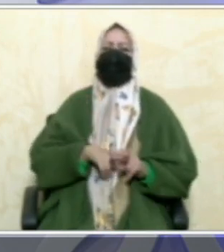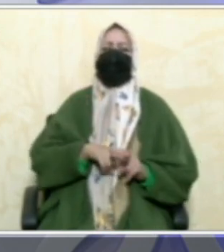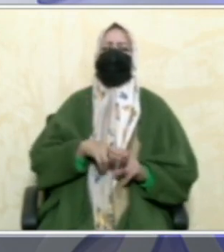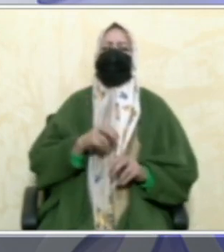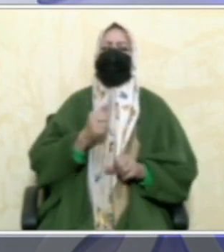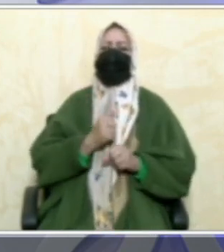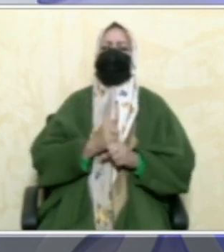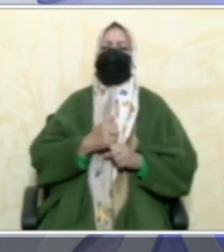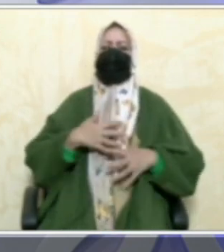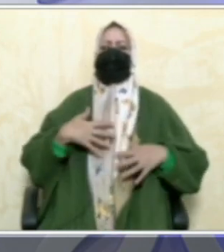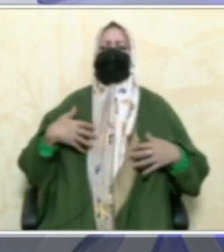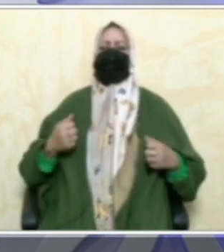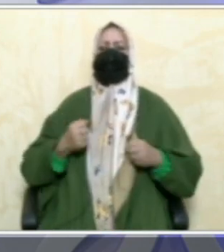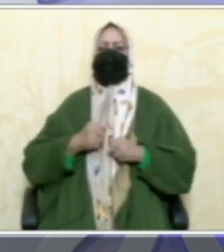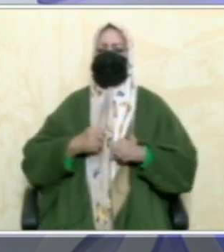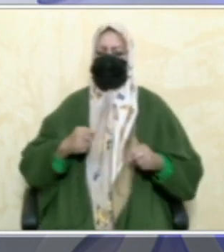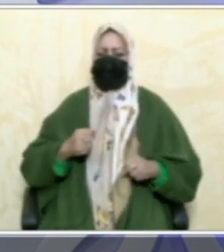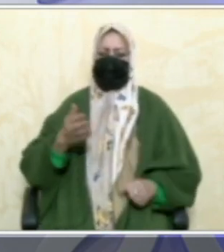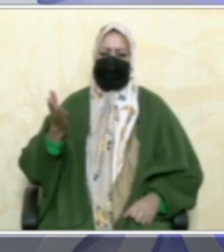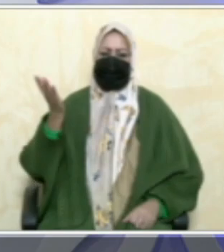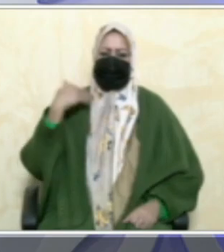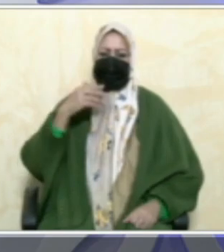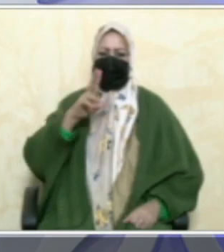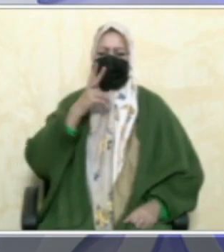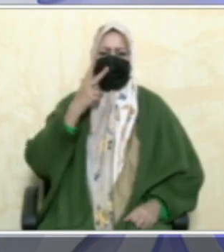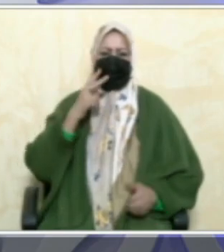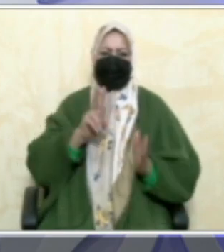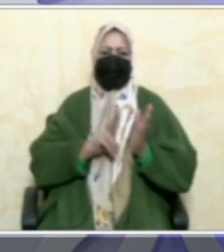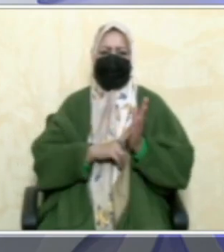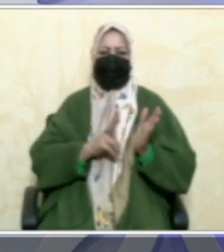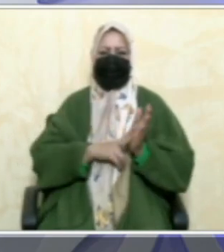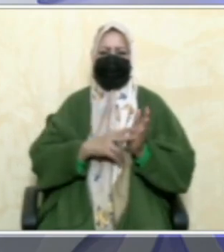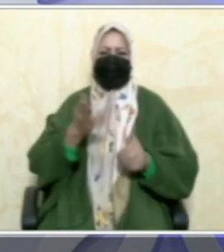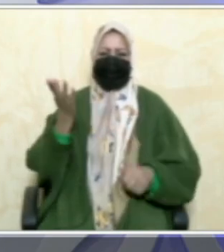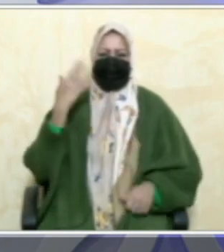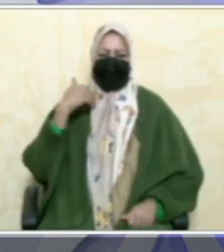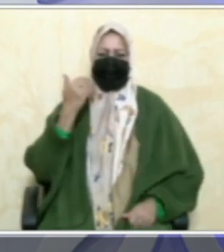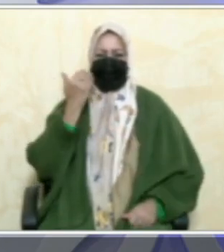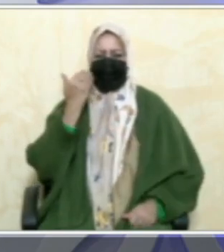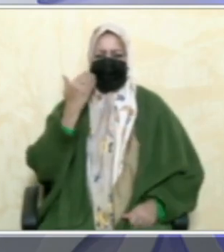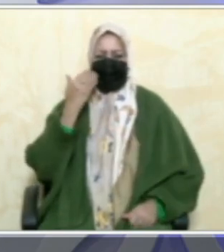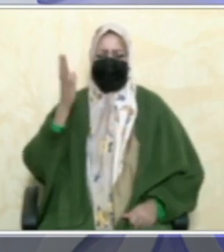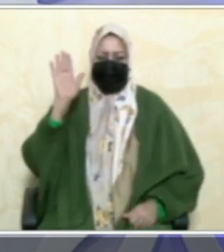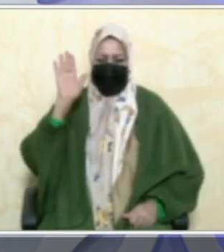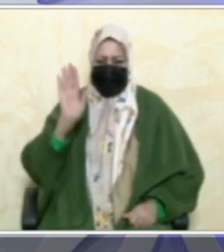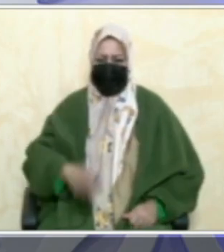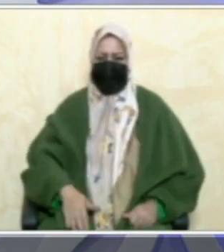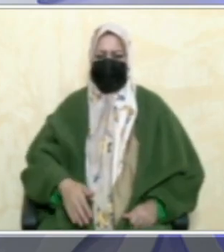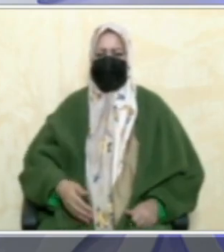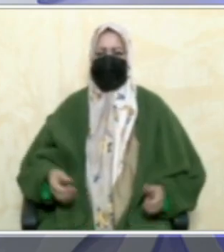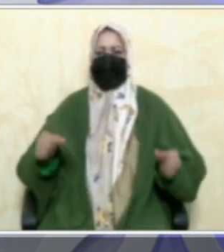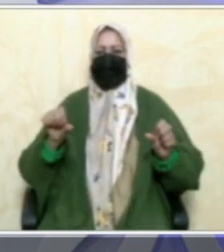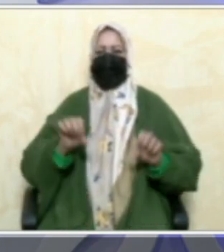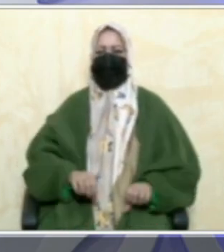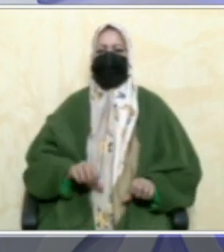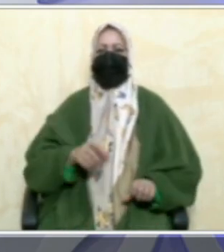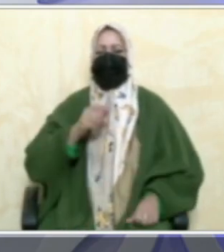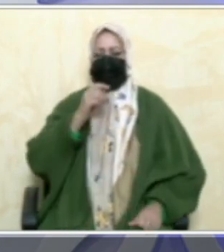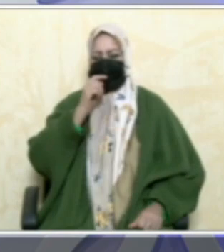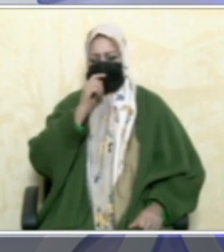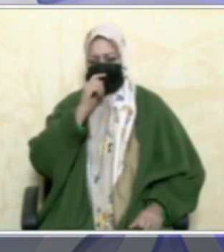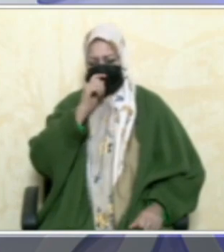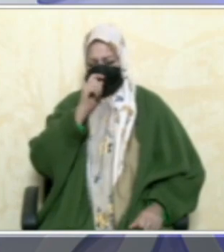السورية، لأن قبل الثورة السورية كثير من الناس كان يظنون أنهم فعلا محور